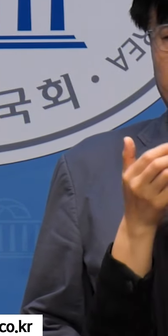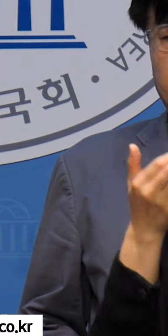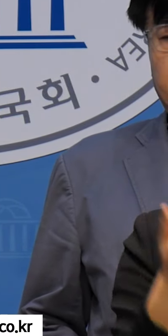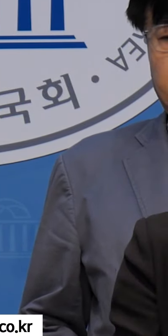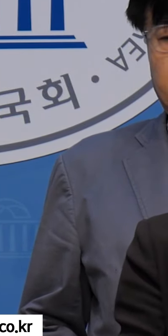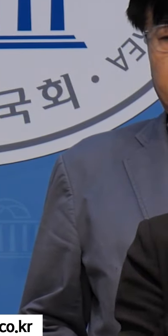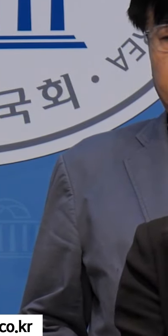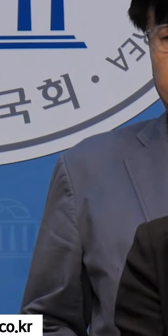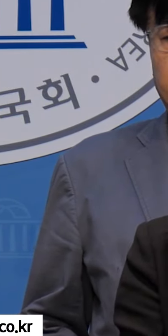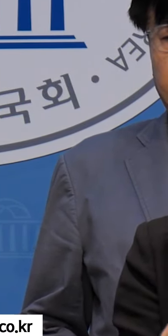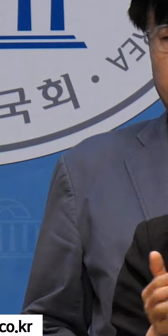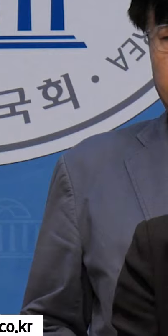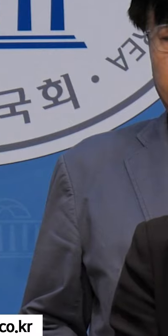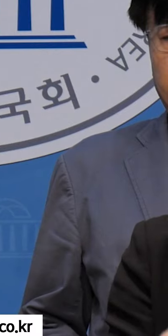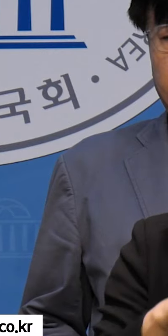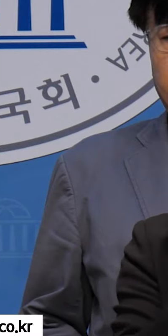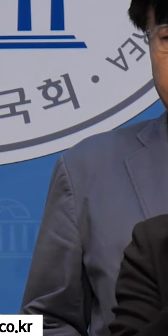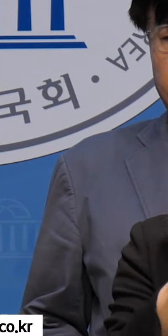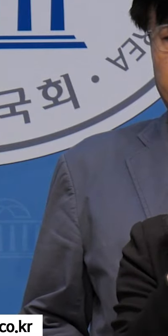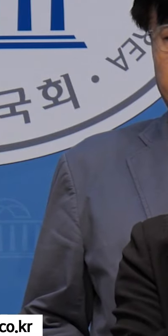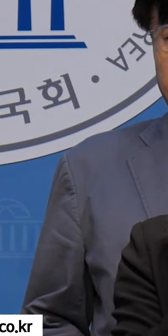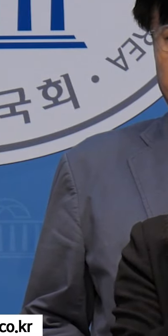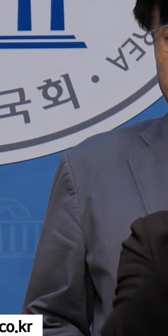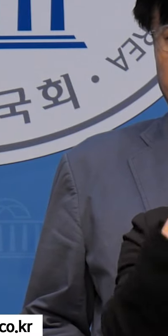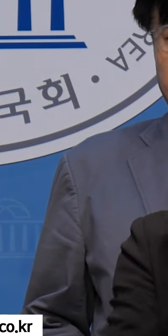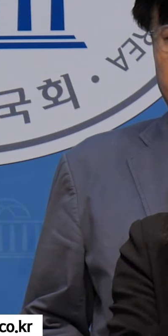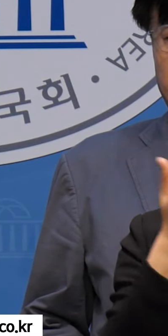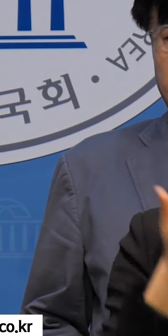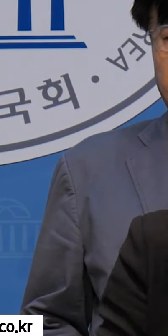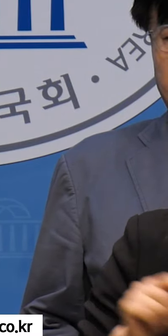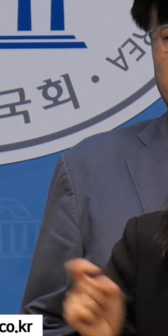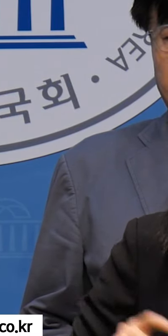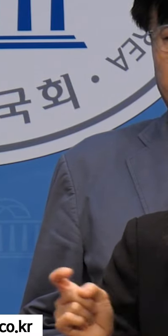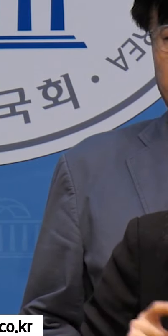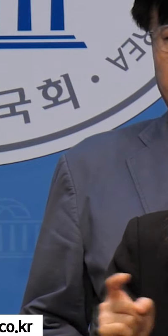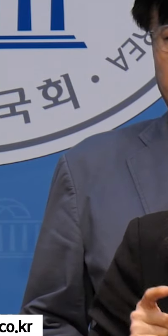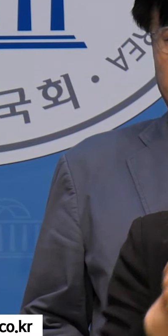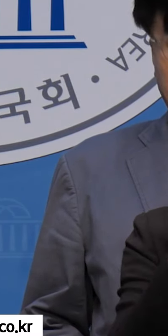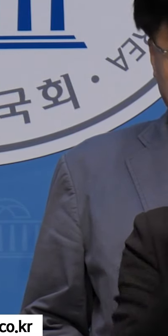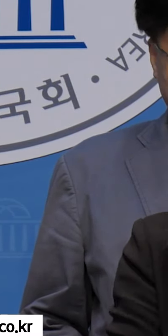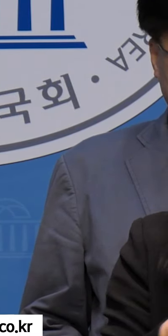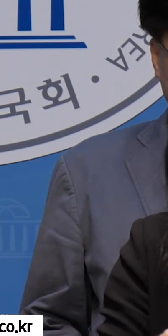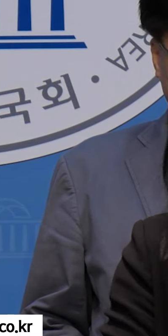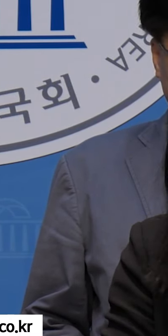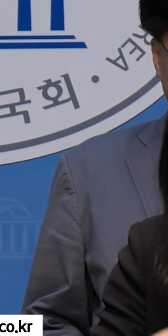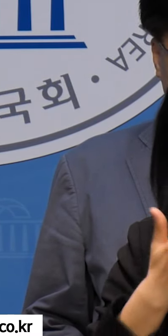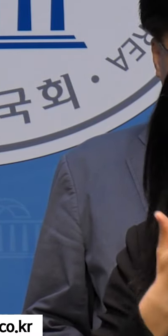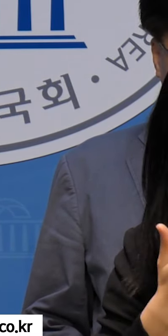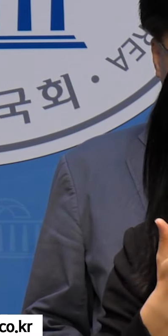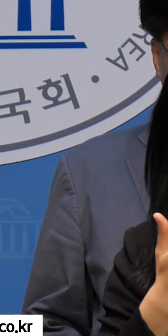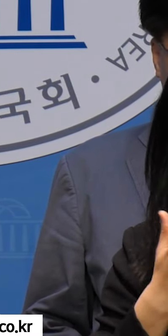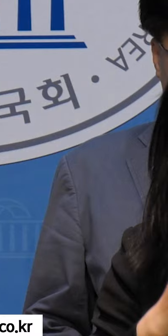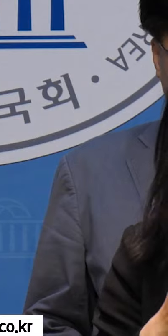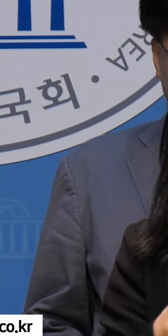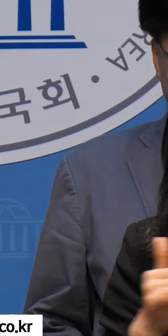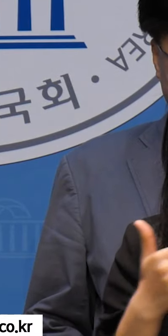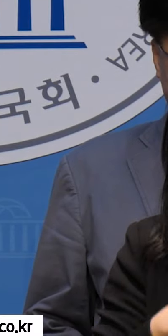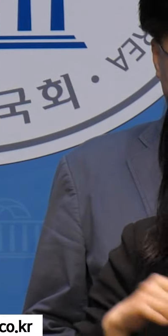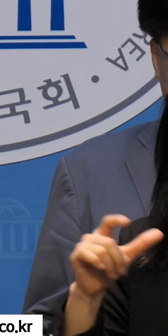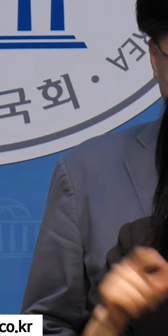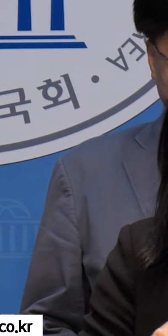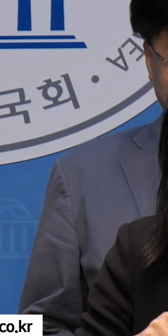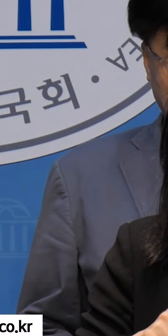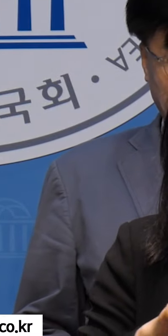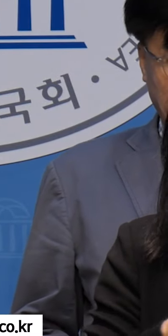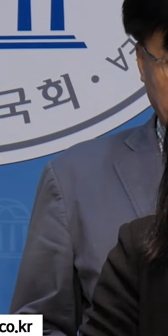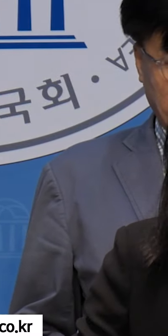통해서 생산적인 정치가 이루어지지 못하는 이런 상황에서 어떻게 인구 소멸의 위기를 극복할 수 있으며 수도권 초집중을 해소할 수